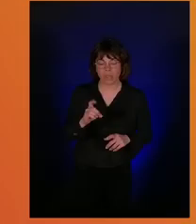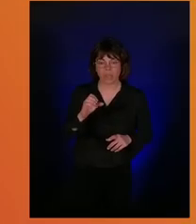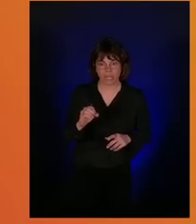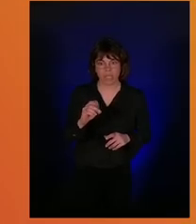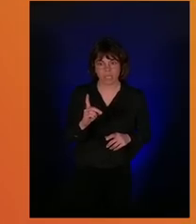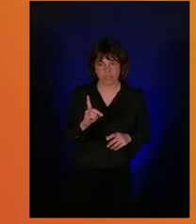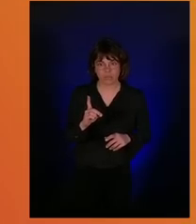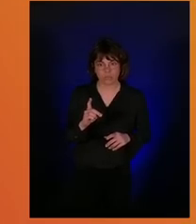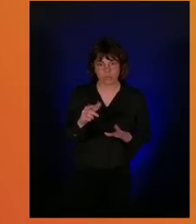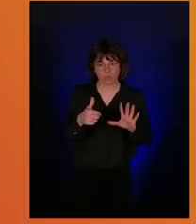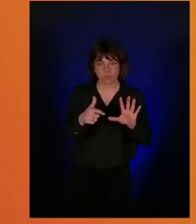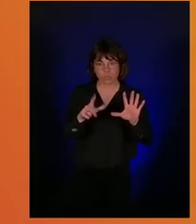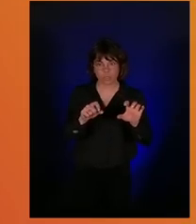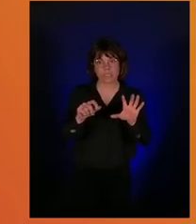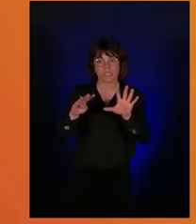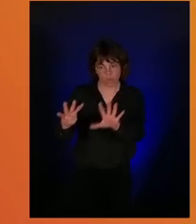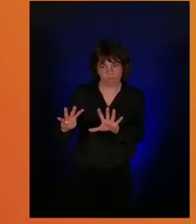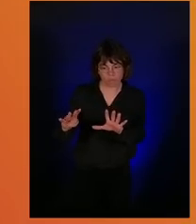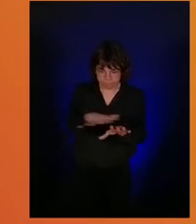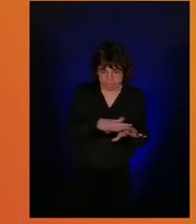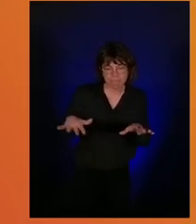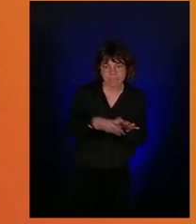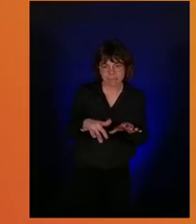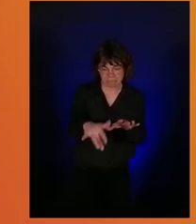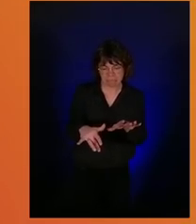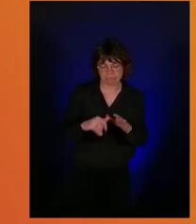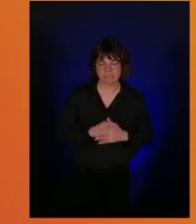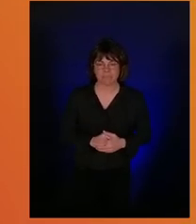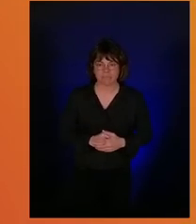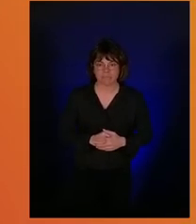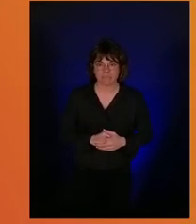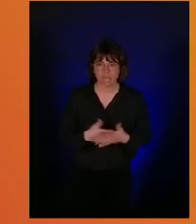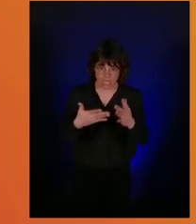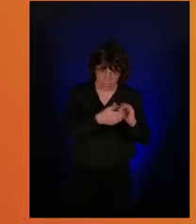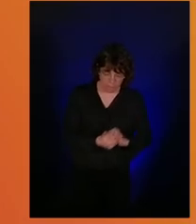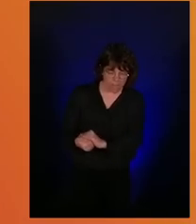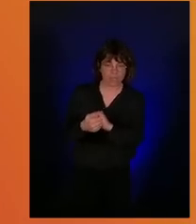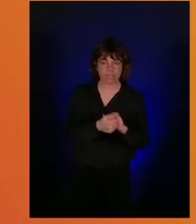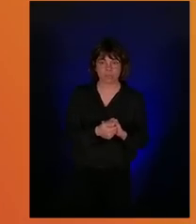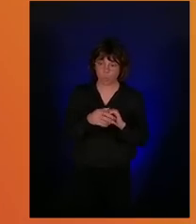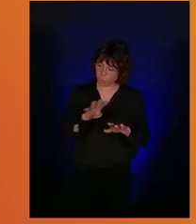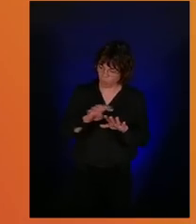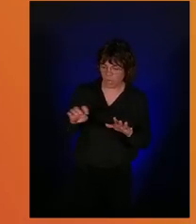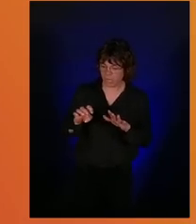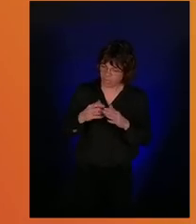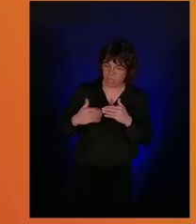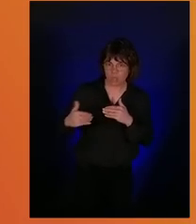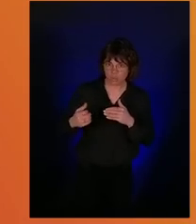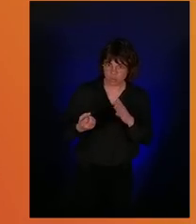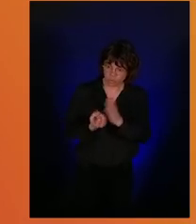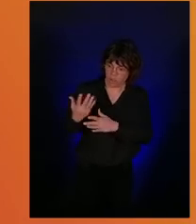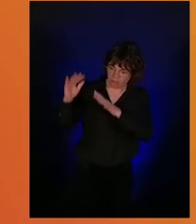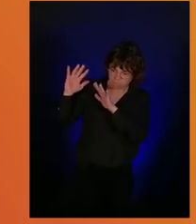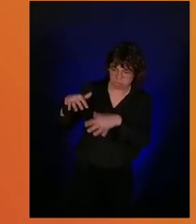79 de Sèvres, Sainte-Soline, pour ceux qui ne savent pas. Chers mes camarades, ce week-end, une nouvelle mobilisation